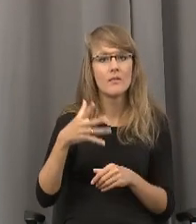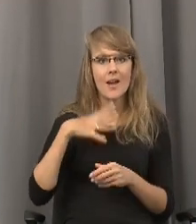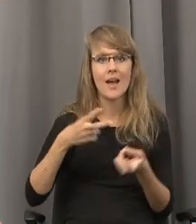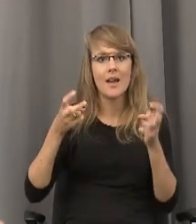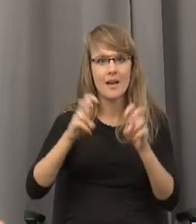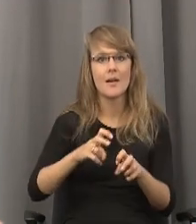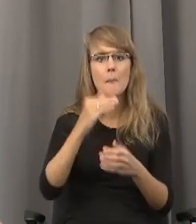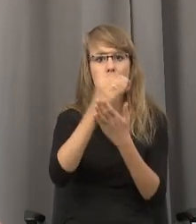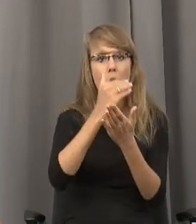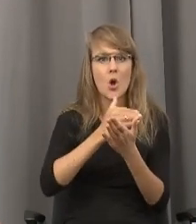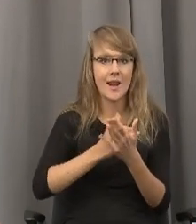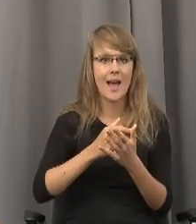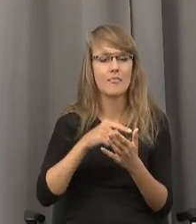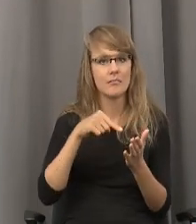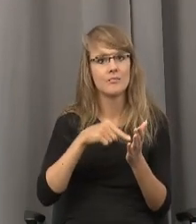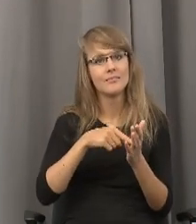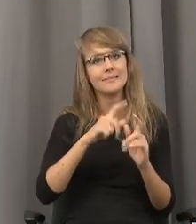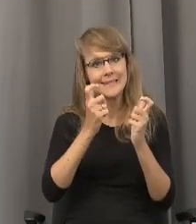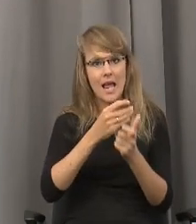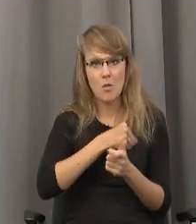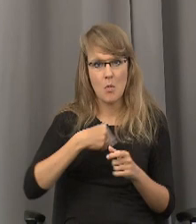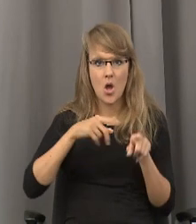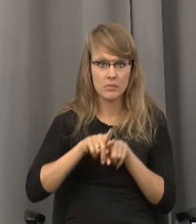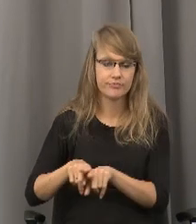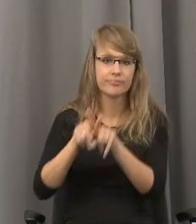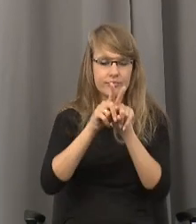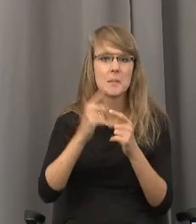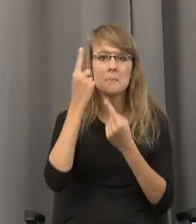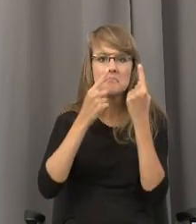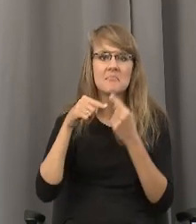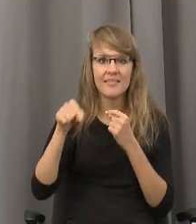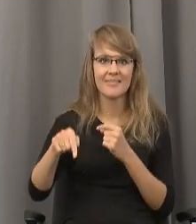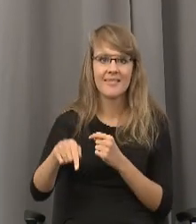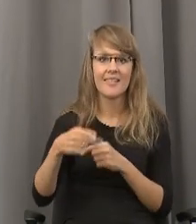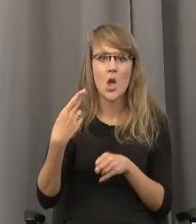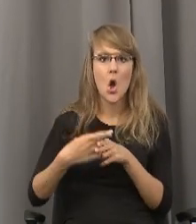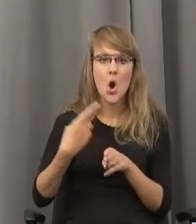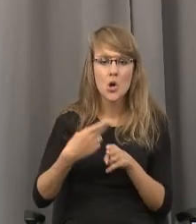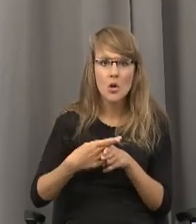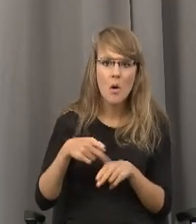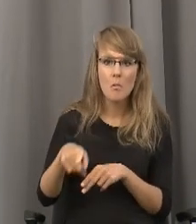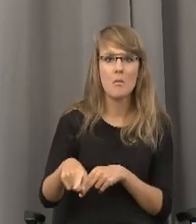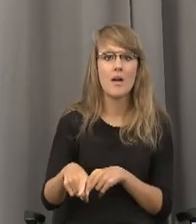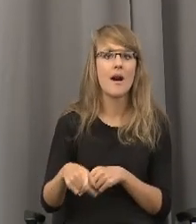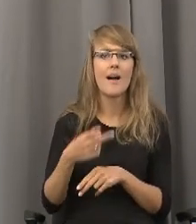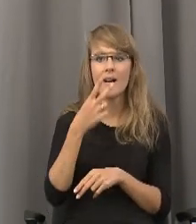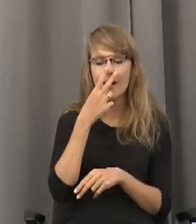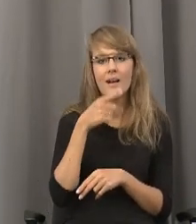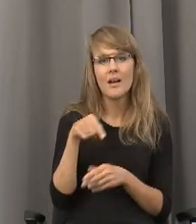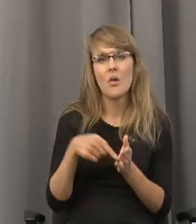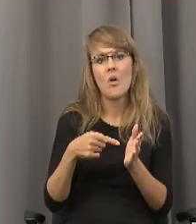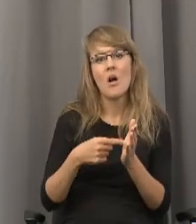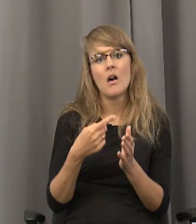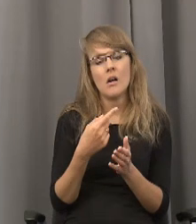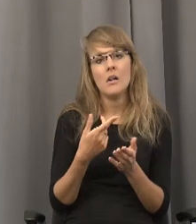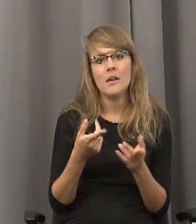strategicznych. Mamy takie programy. Uważamy, że ta problematyka, czyli zakres tej choroby, perspektywy demograficzne absolutnie